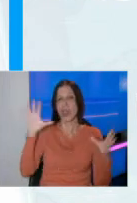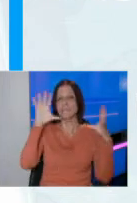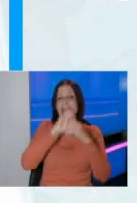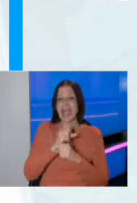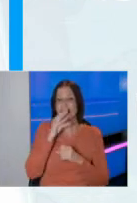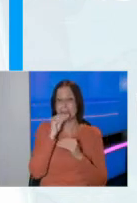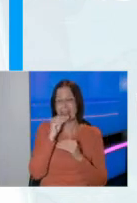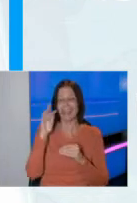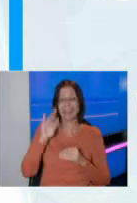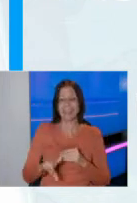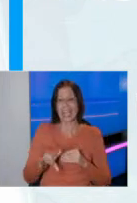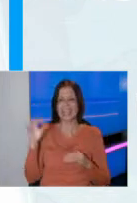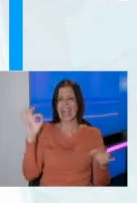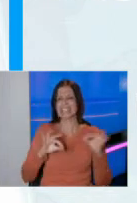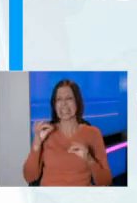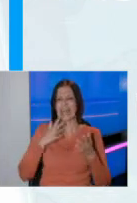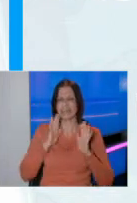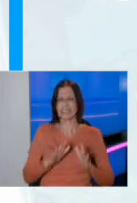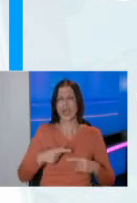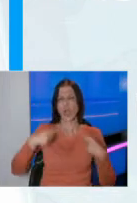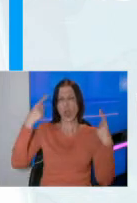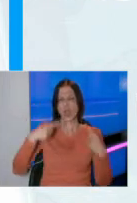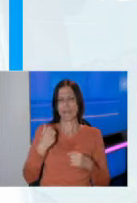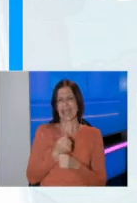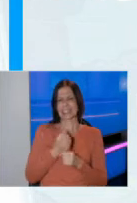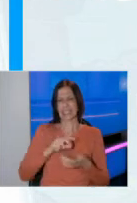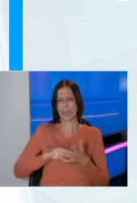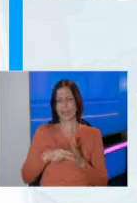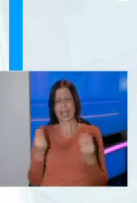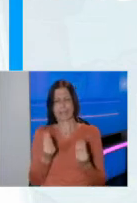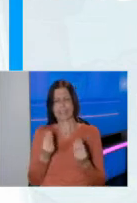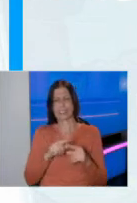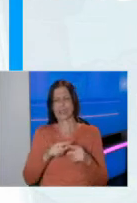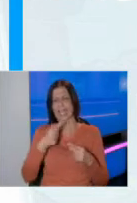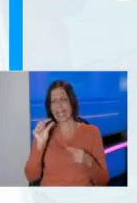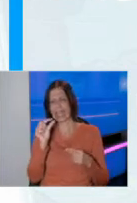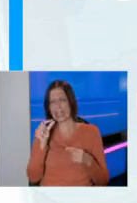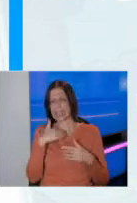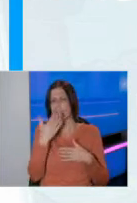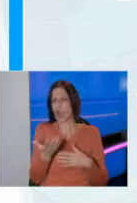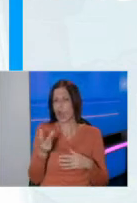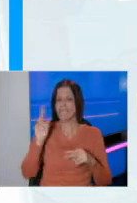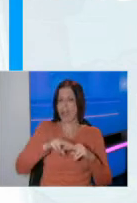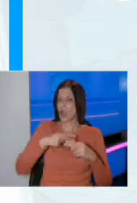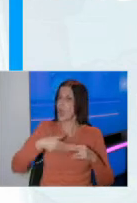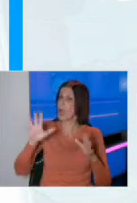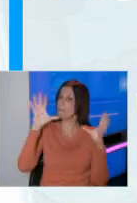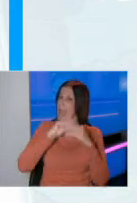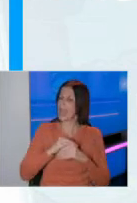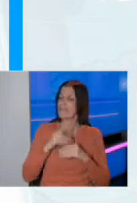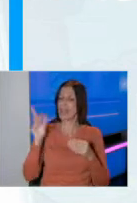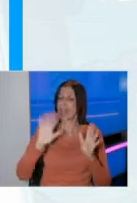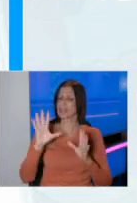נגד הסתה ושנאה. כל היום מתעסק בפוליטיקה מהסוג הכי קטן וגרוע, ואז הולך בערב לטלוויזיה ואומר, תפסיקו